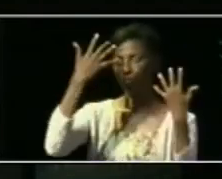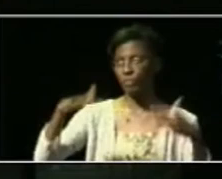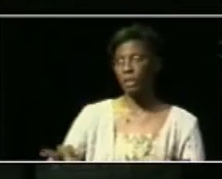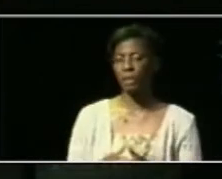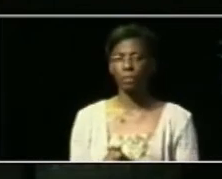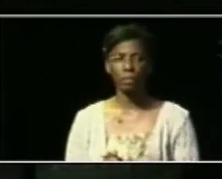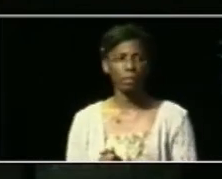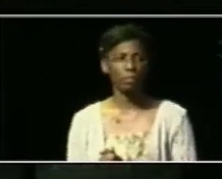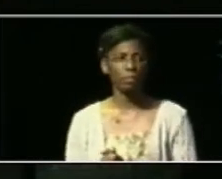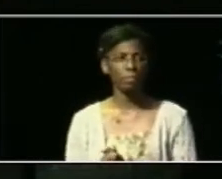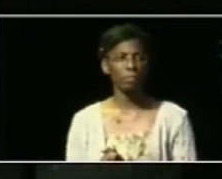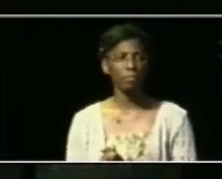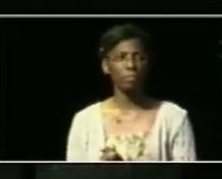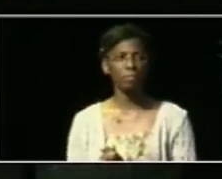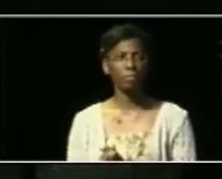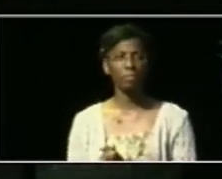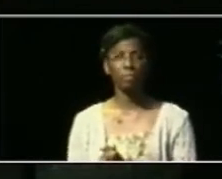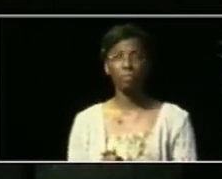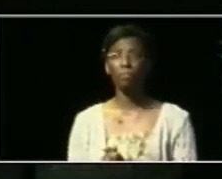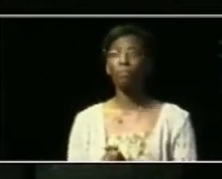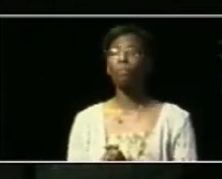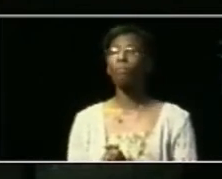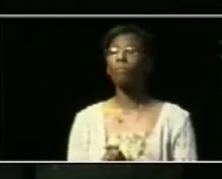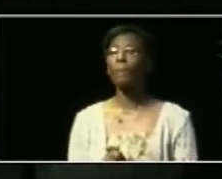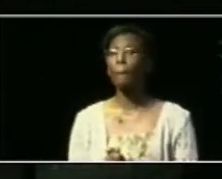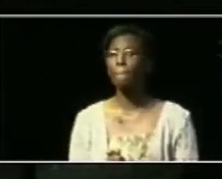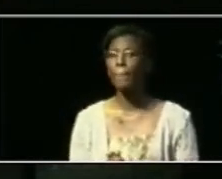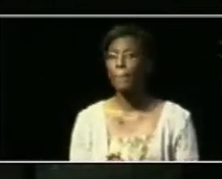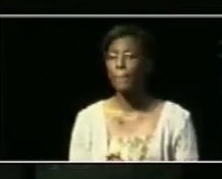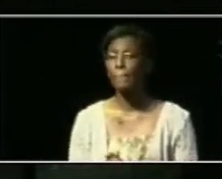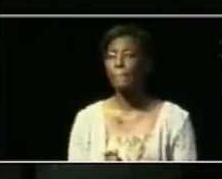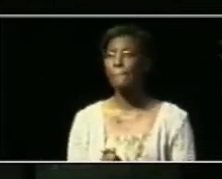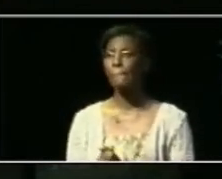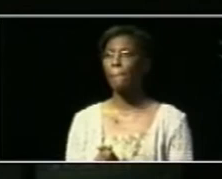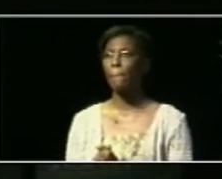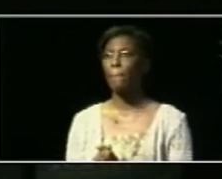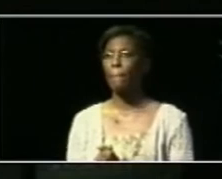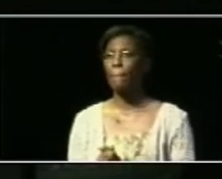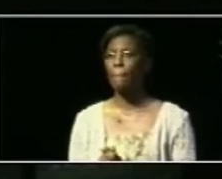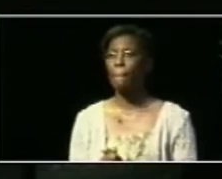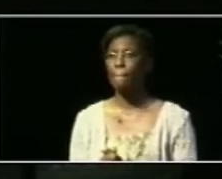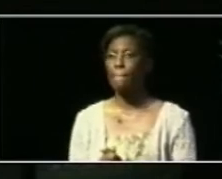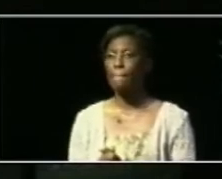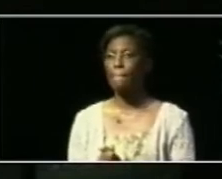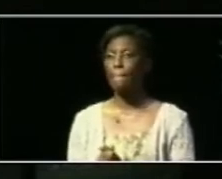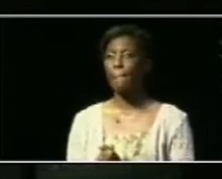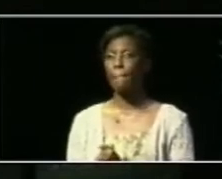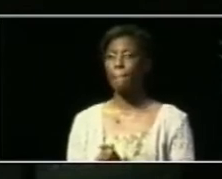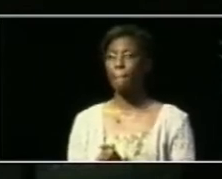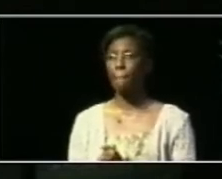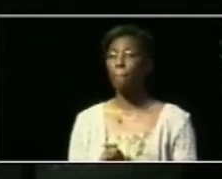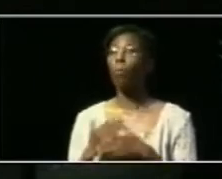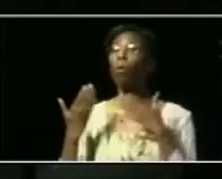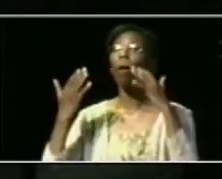faire la prière de conclusion de ce temps. And then when he is finished praying, you can be seated and the program will come to a conclusion.